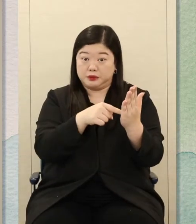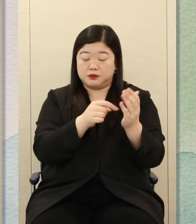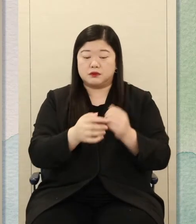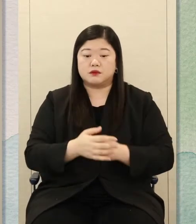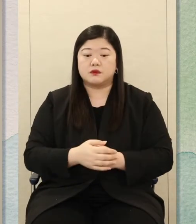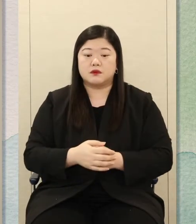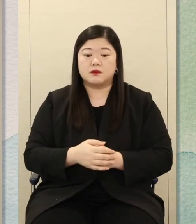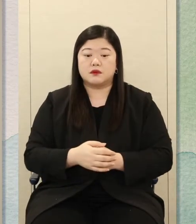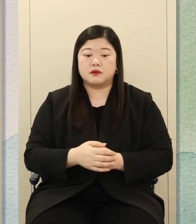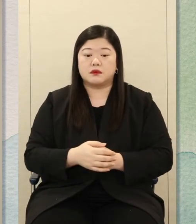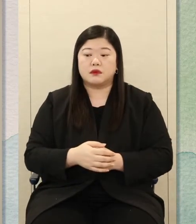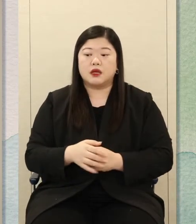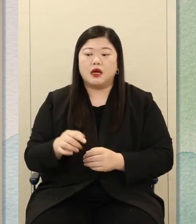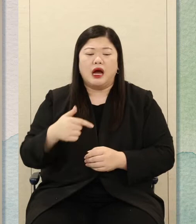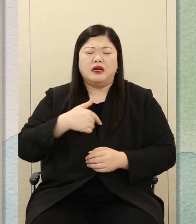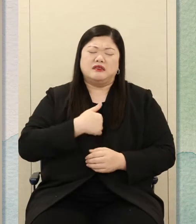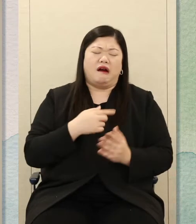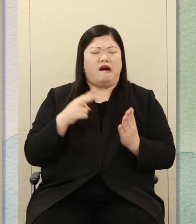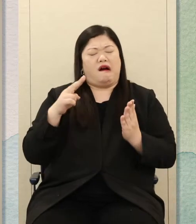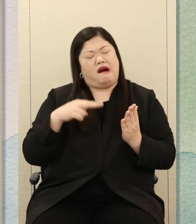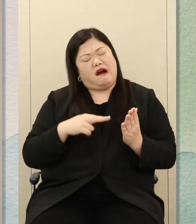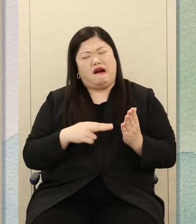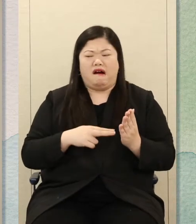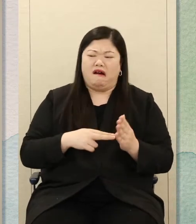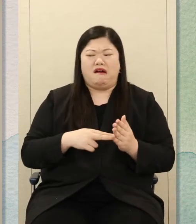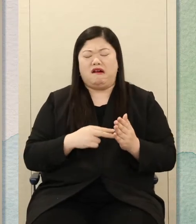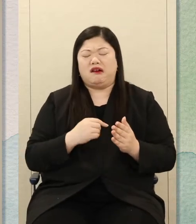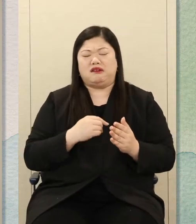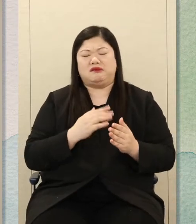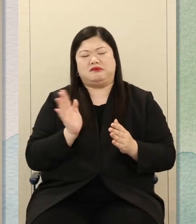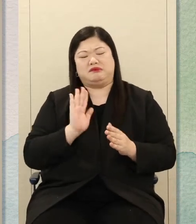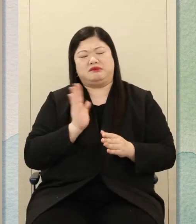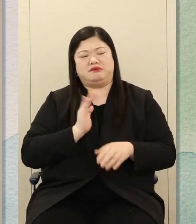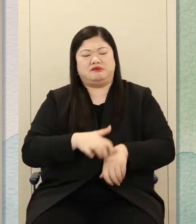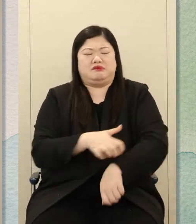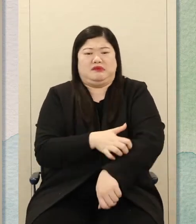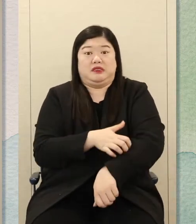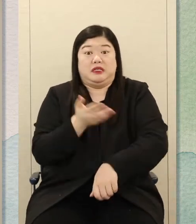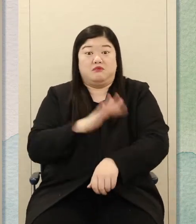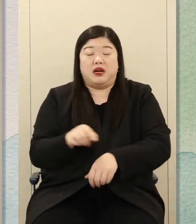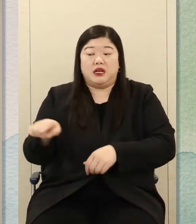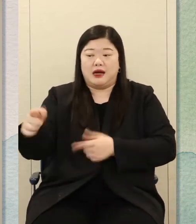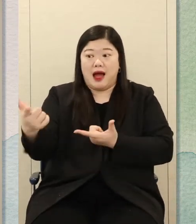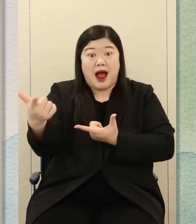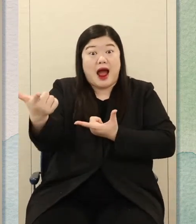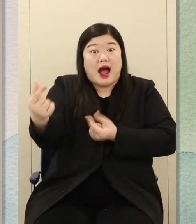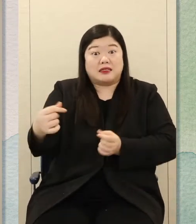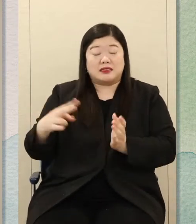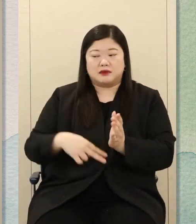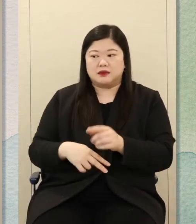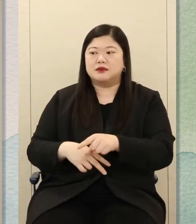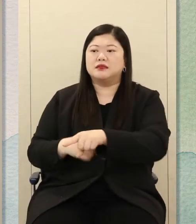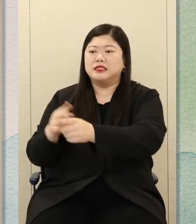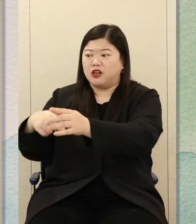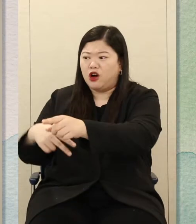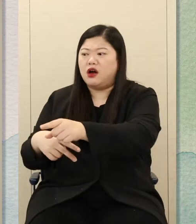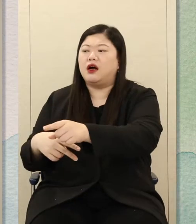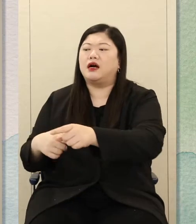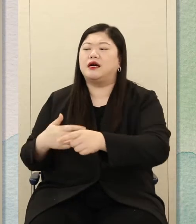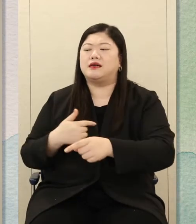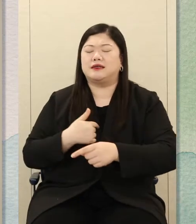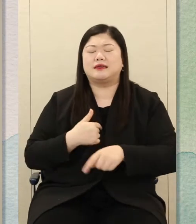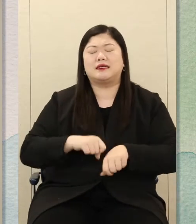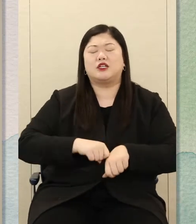사람이 좋아하면 같이 읽어줘야 돼요. 물론 이제 서로 타협을 봐서 공통 분모를 만들어